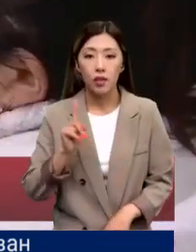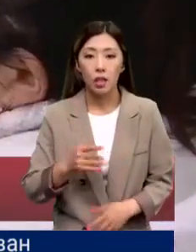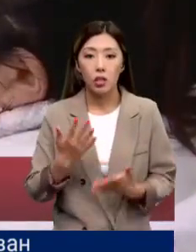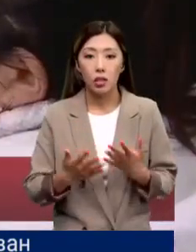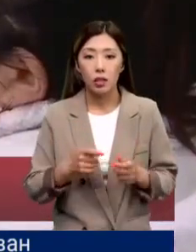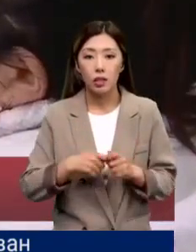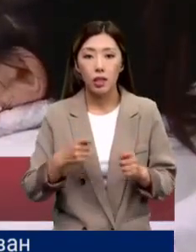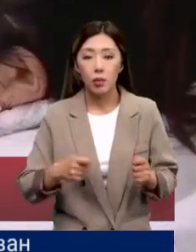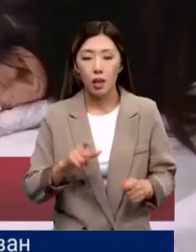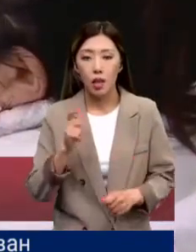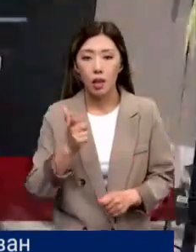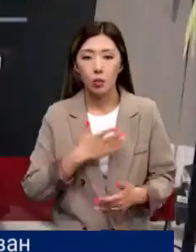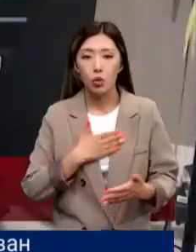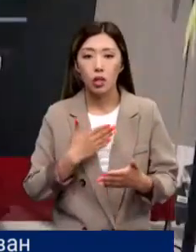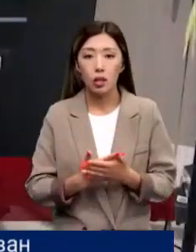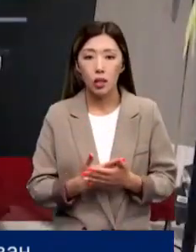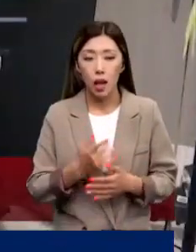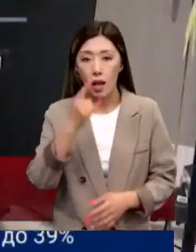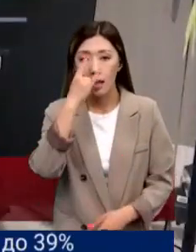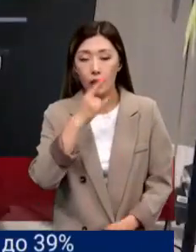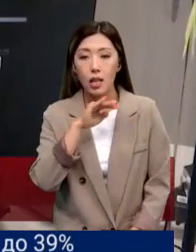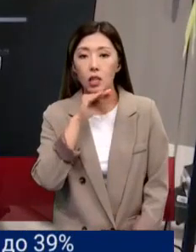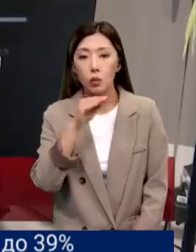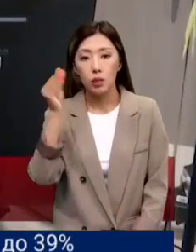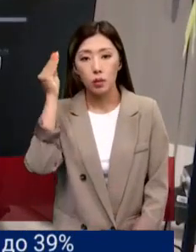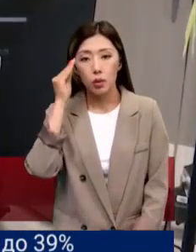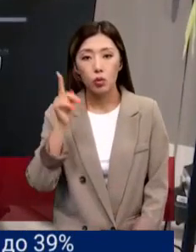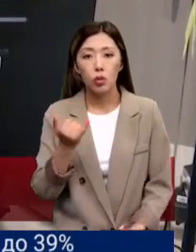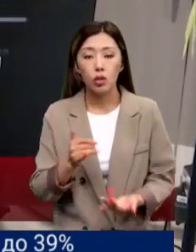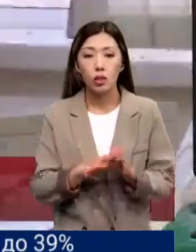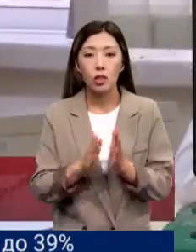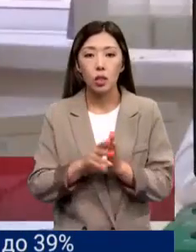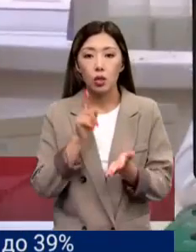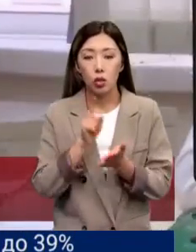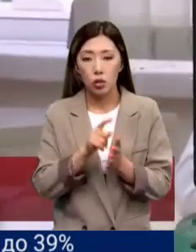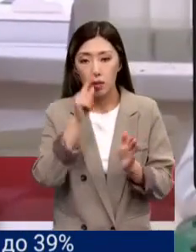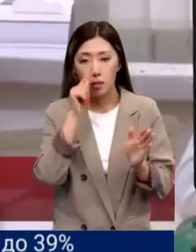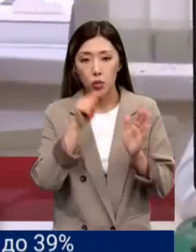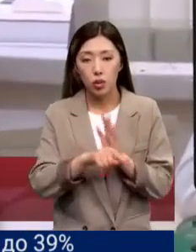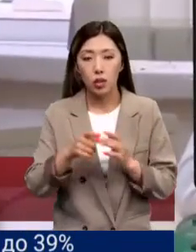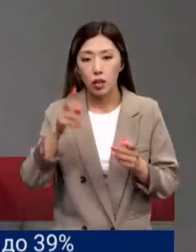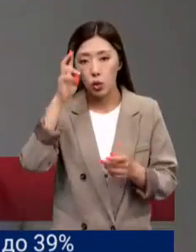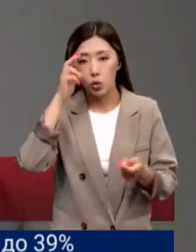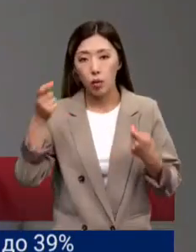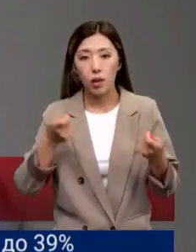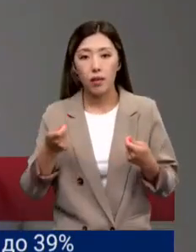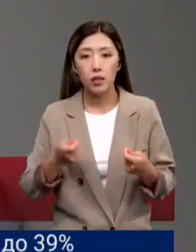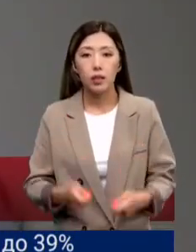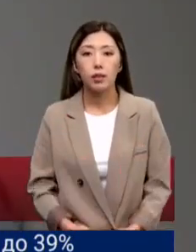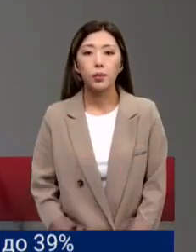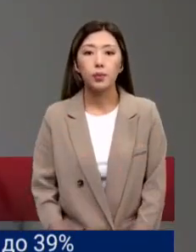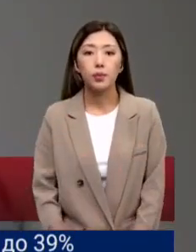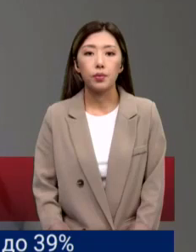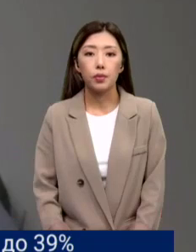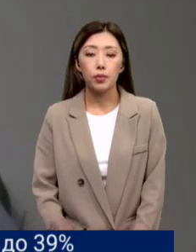замедлит экономическую активность. А вот казахстанские эксперты уверены, что в ситуацию должно вмешаться уже правительство. Национальный банк в